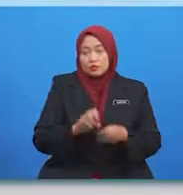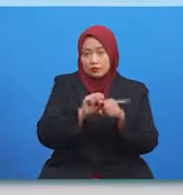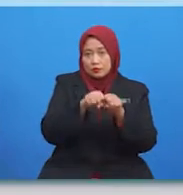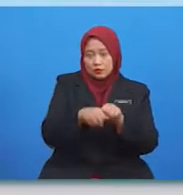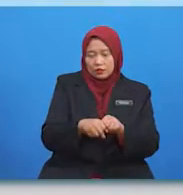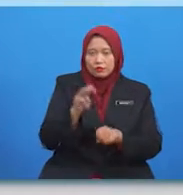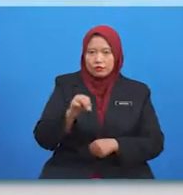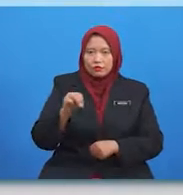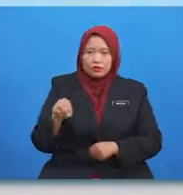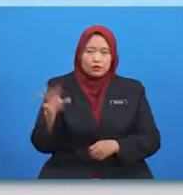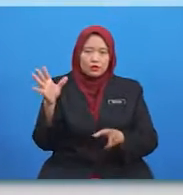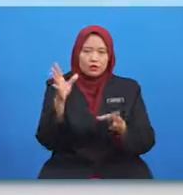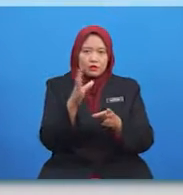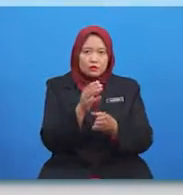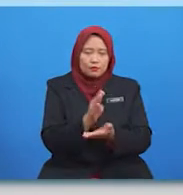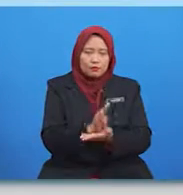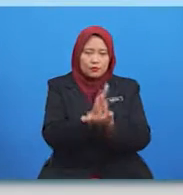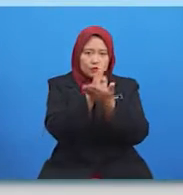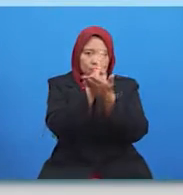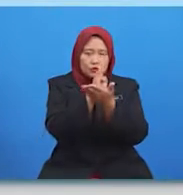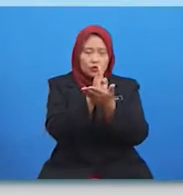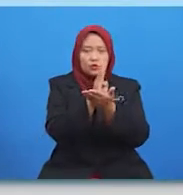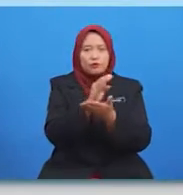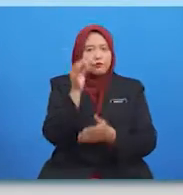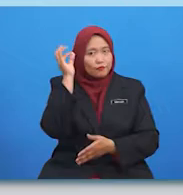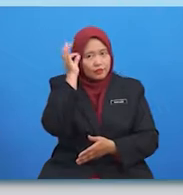untuk memahami topik ini dengan lebih baik.